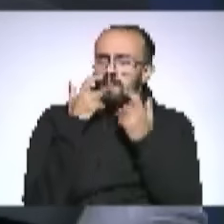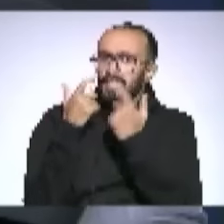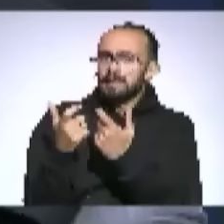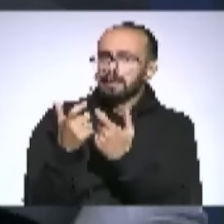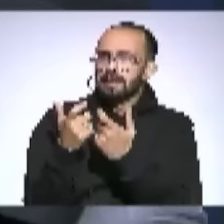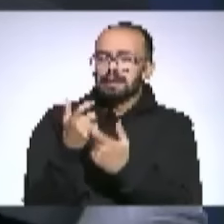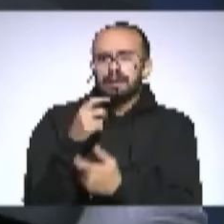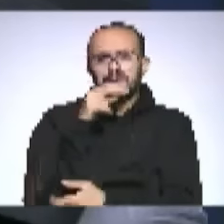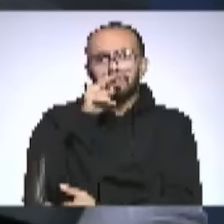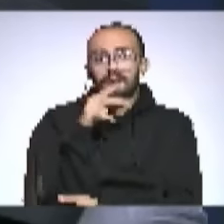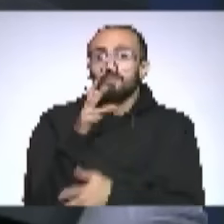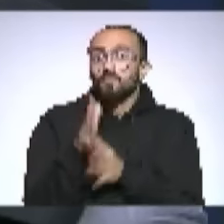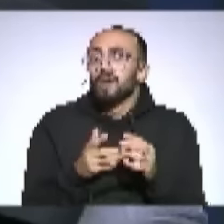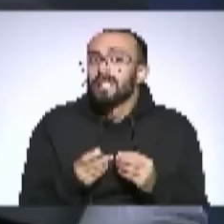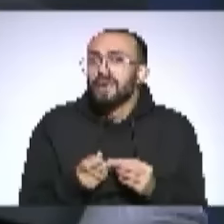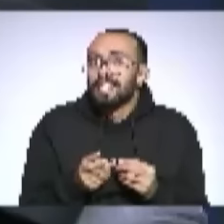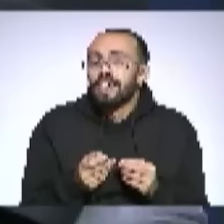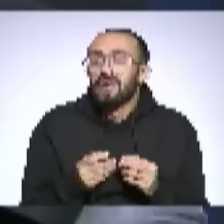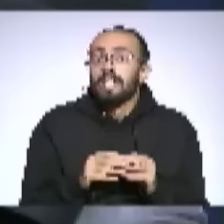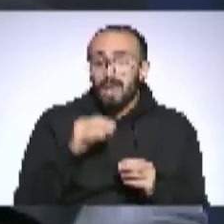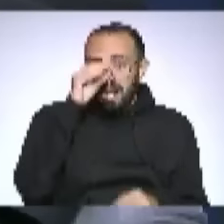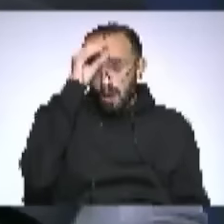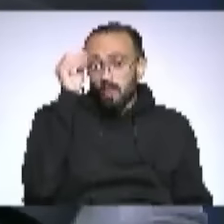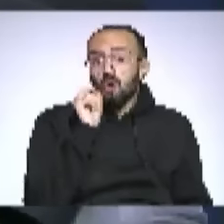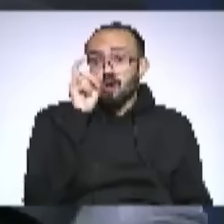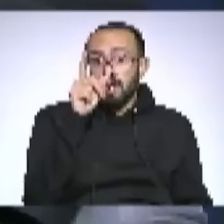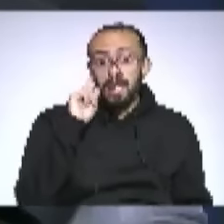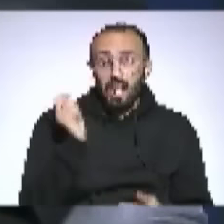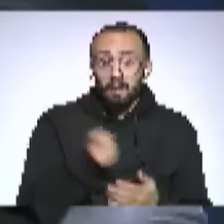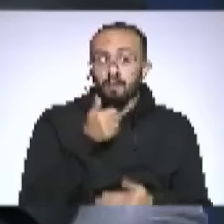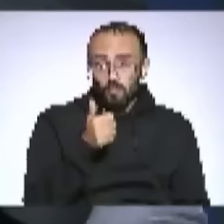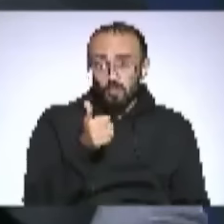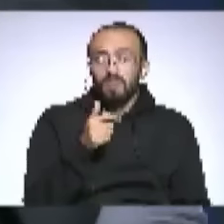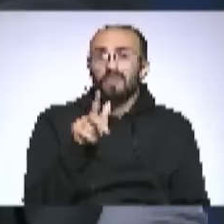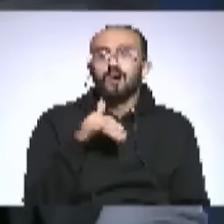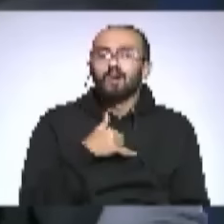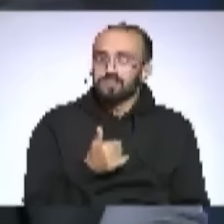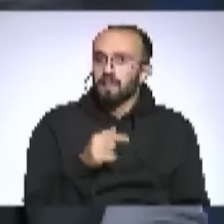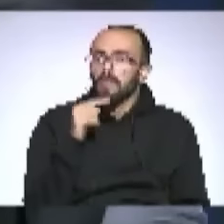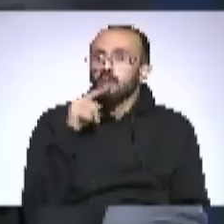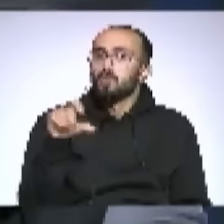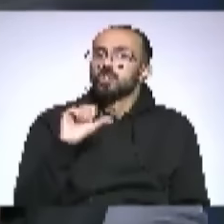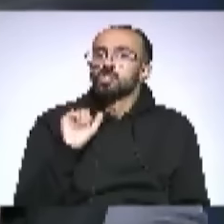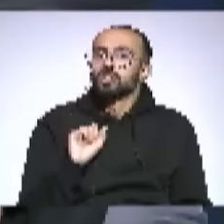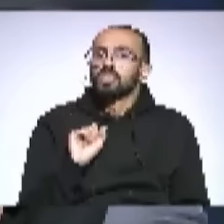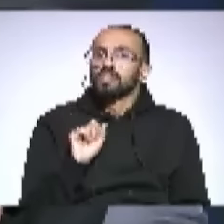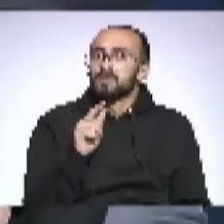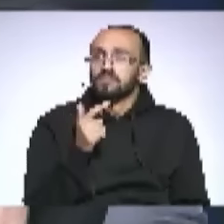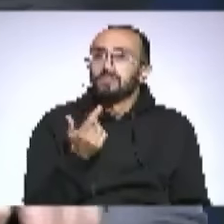قال ايه لو كان هذا نبيا لاعلم من هذه المراه ومحالها انها